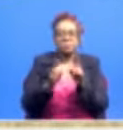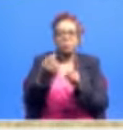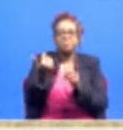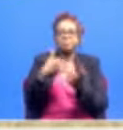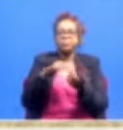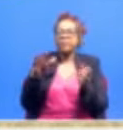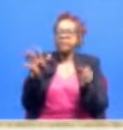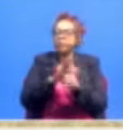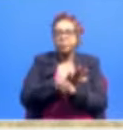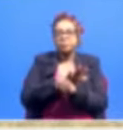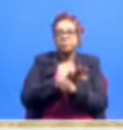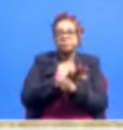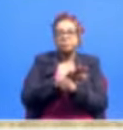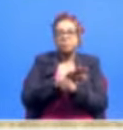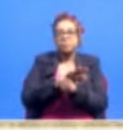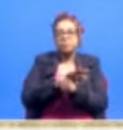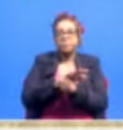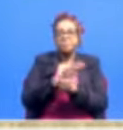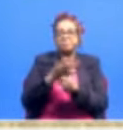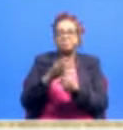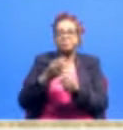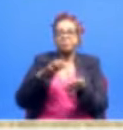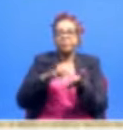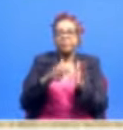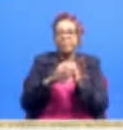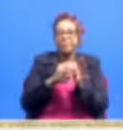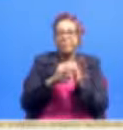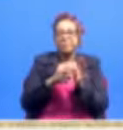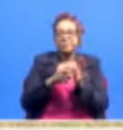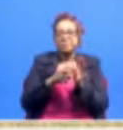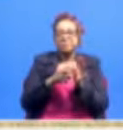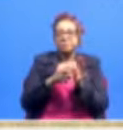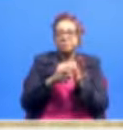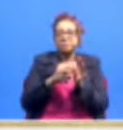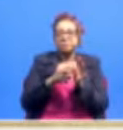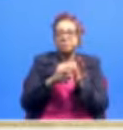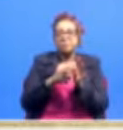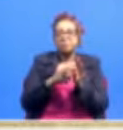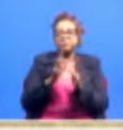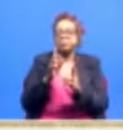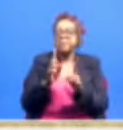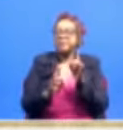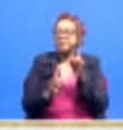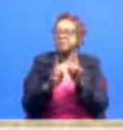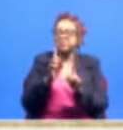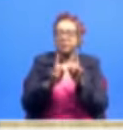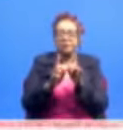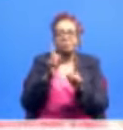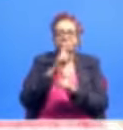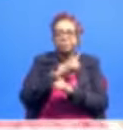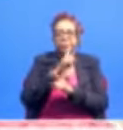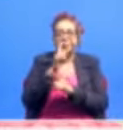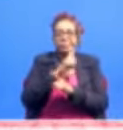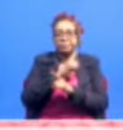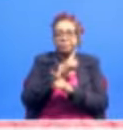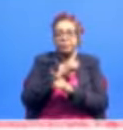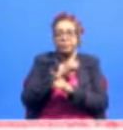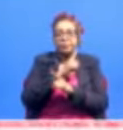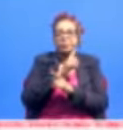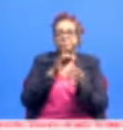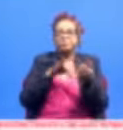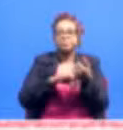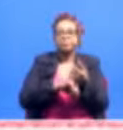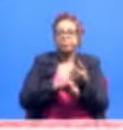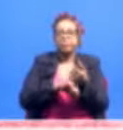paka hizi nyama zikuwa zimeiva kabisa kama vile unavyoona umeeka mrogo kwa moto, unaona. Sasa alikuwa hata zaachiliana hivi. Mumewe aliyekuwa